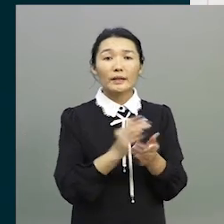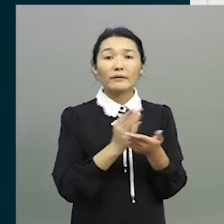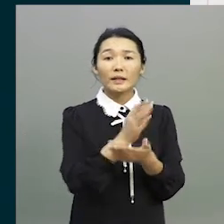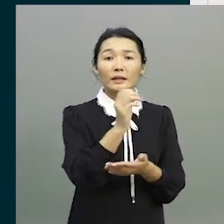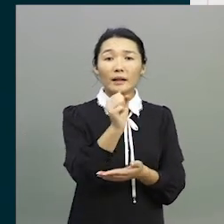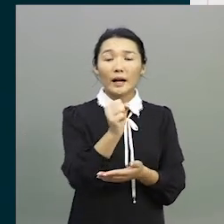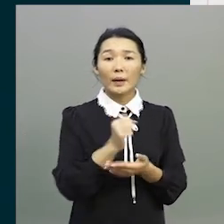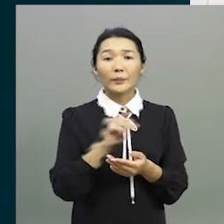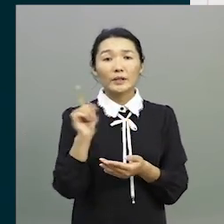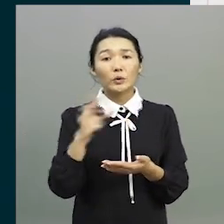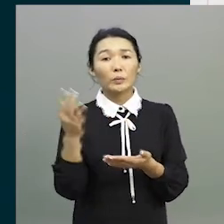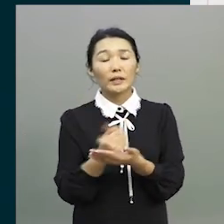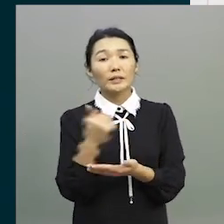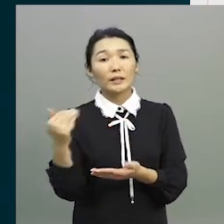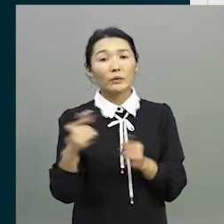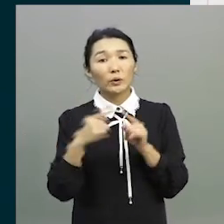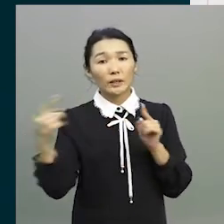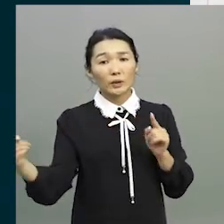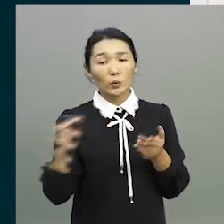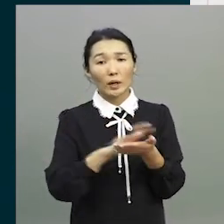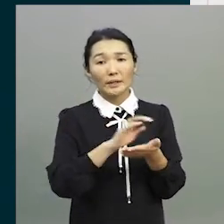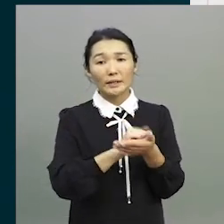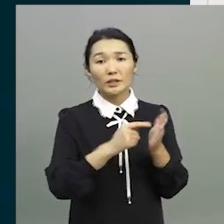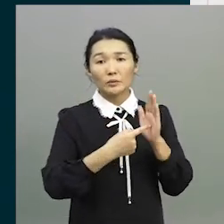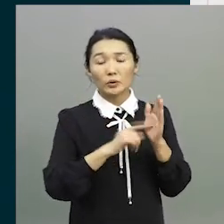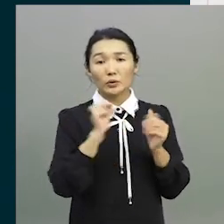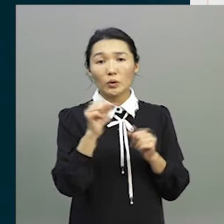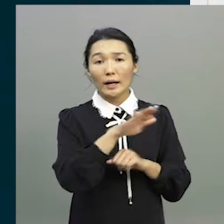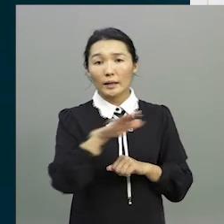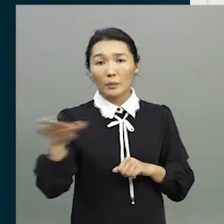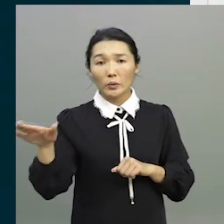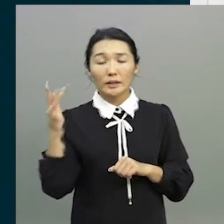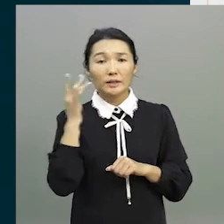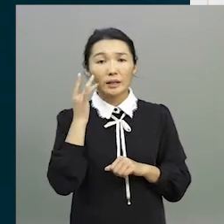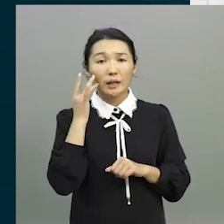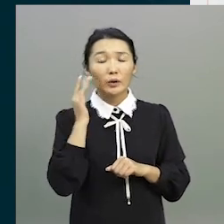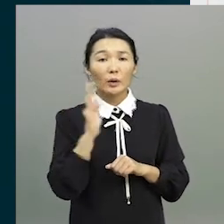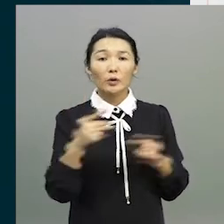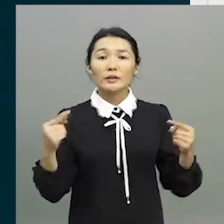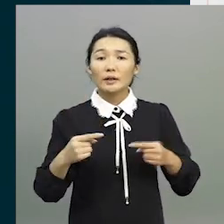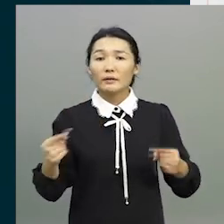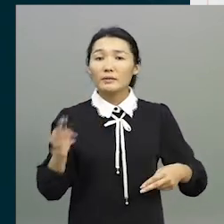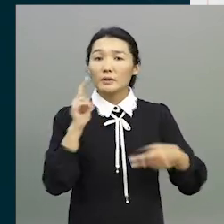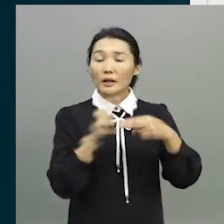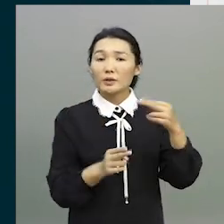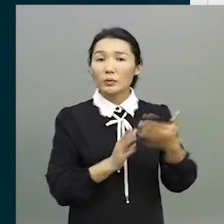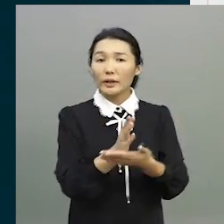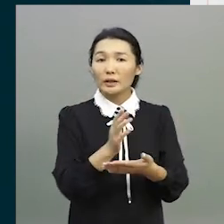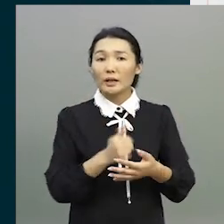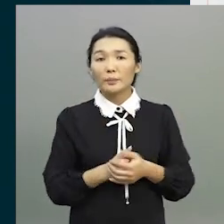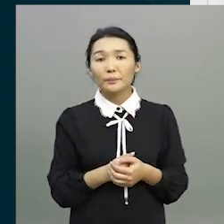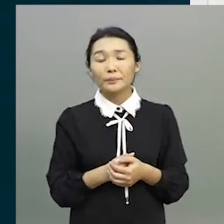чтобы найти его длину обозначим точку а на плоскости которая будет соответствовать концу вектора